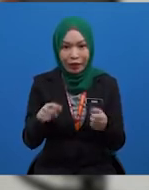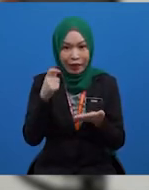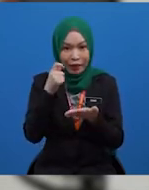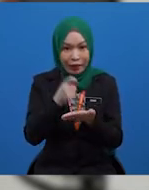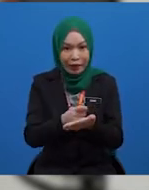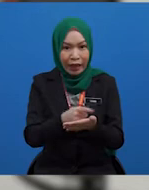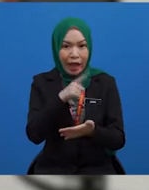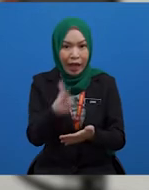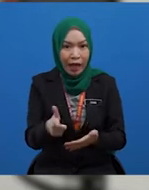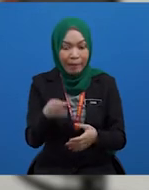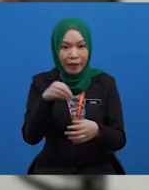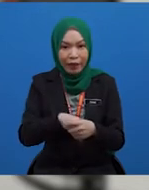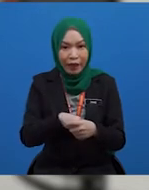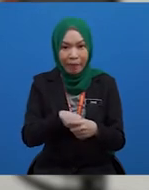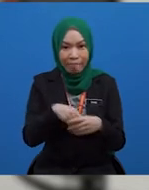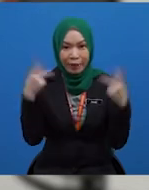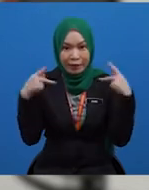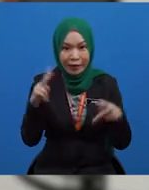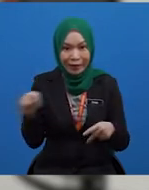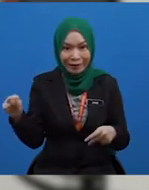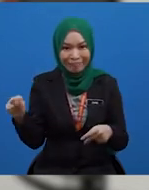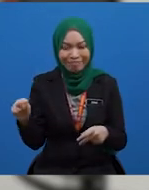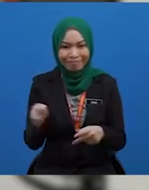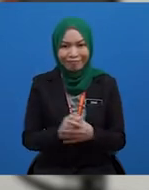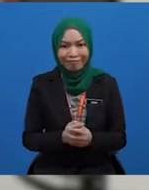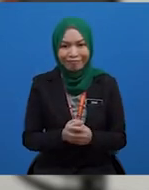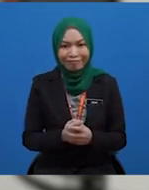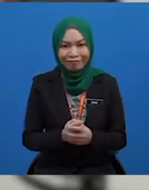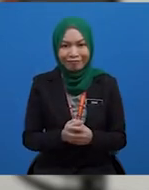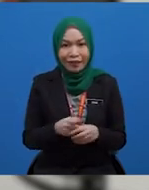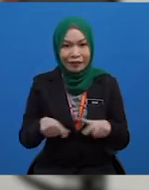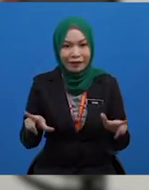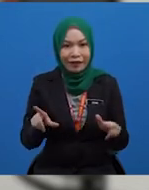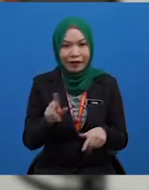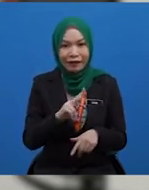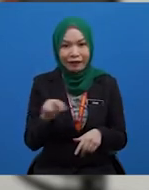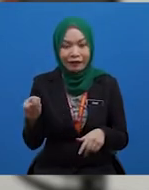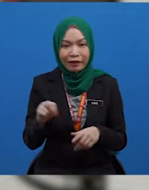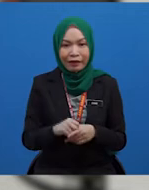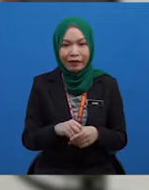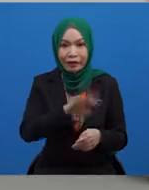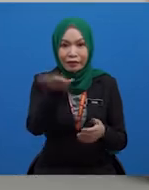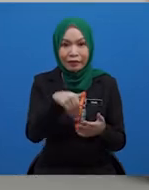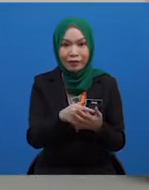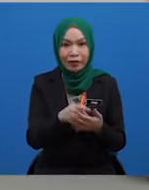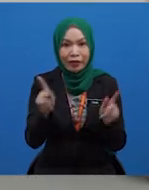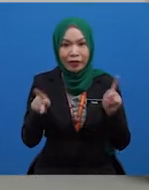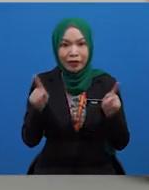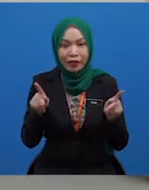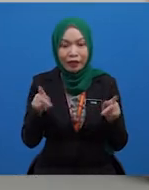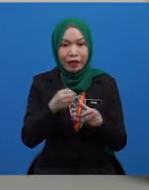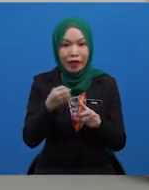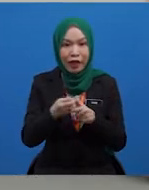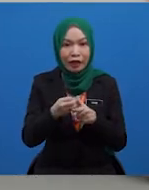dalam sesebuah pasaran? Sedangkan, semua kereta ataupun produk